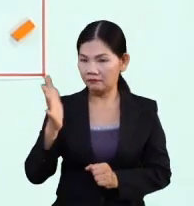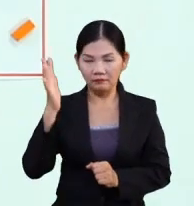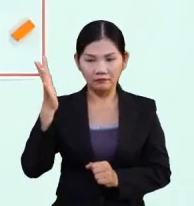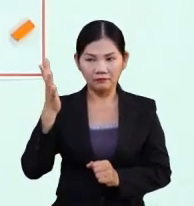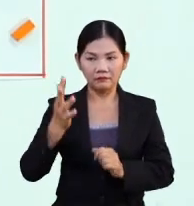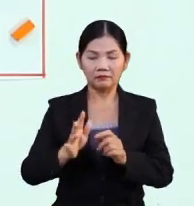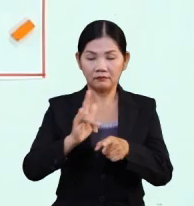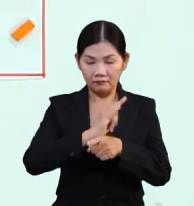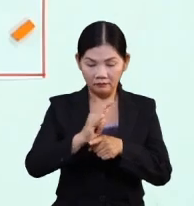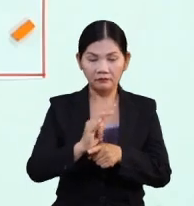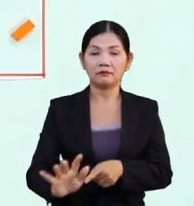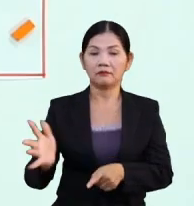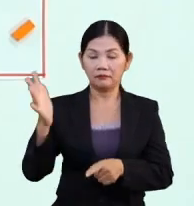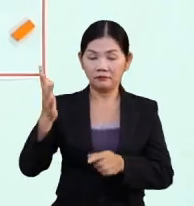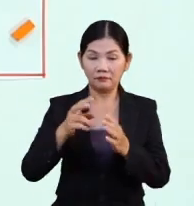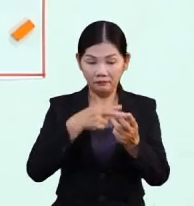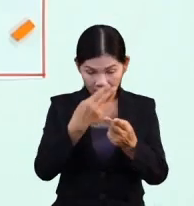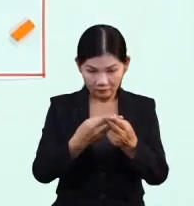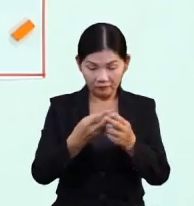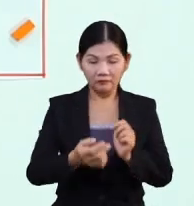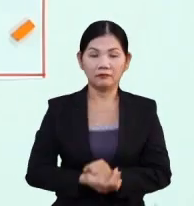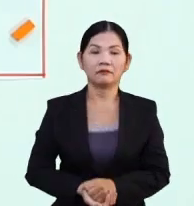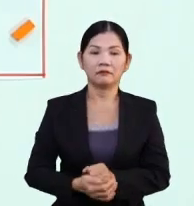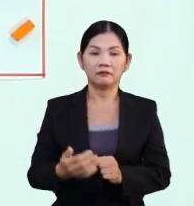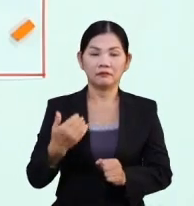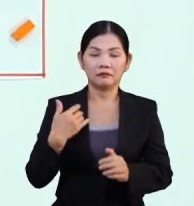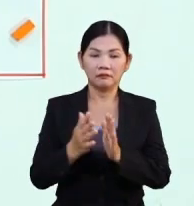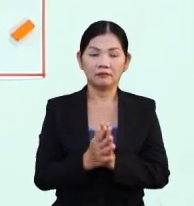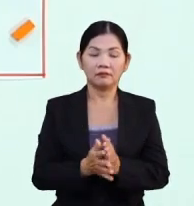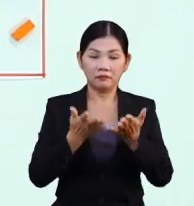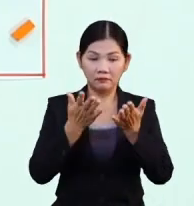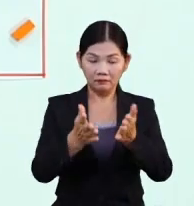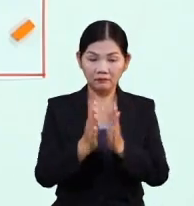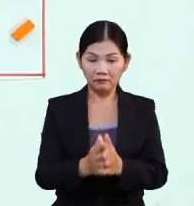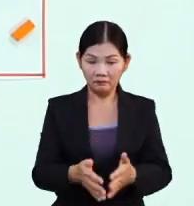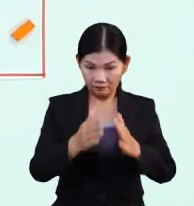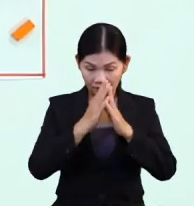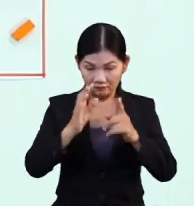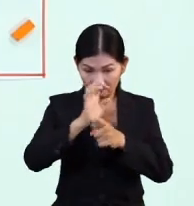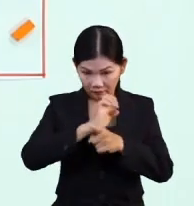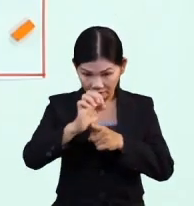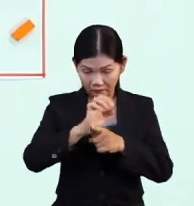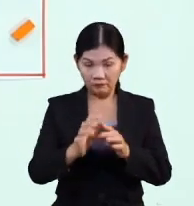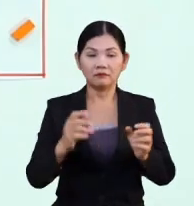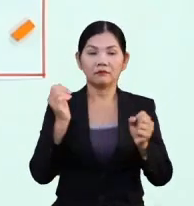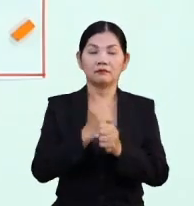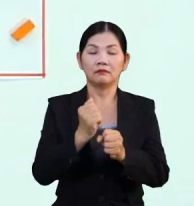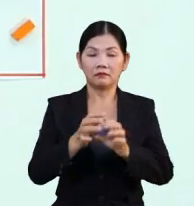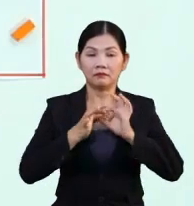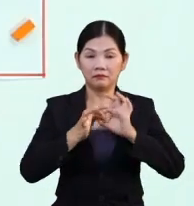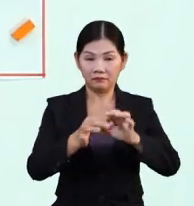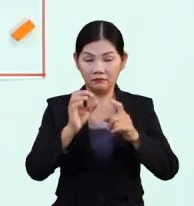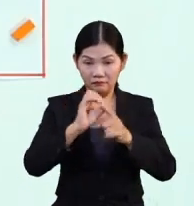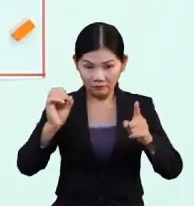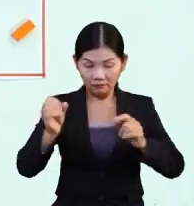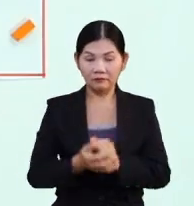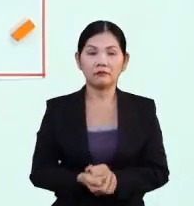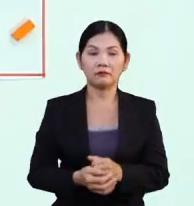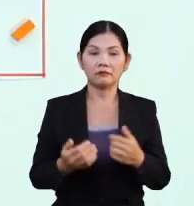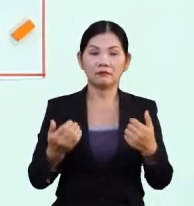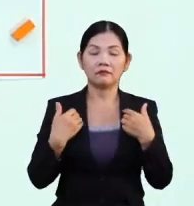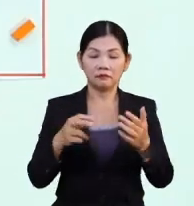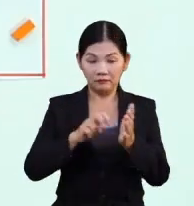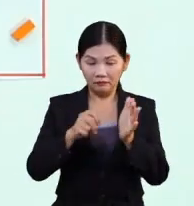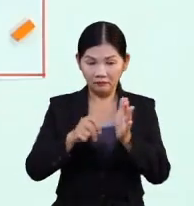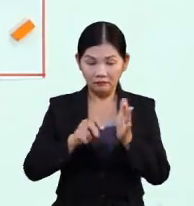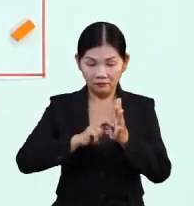កូនធ្វើប្រមាណវិធីរបៀបឆ្លើយនោះទេគ្រាន់តែឲ្យកូនចាចេះបង្កើតចំណោទធ្វើយ៉ាងណាឲ្យតកតងទៅនឹងលបាស់លេខនិងខ្លឹមសារ